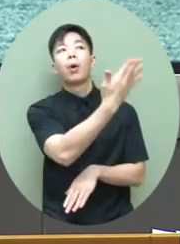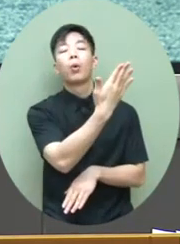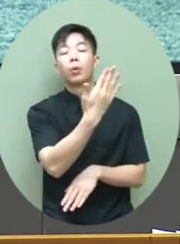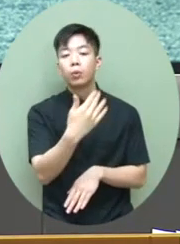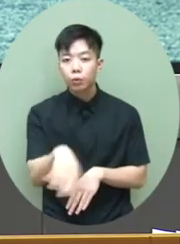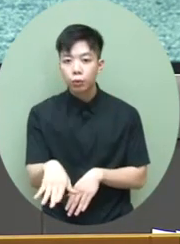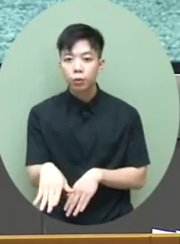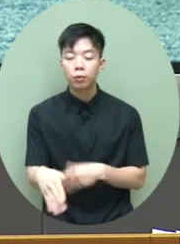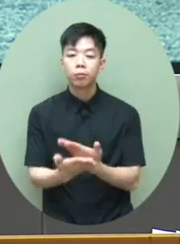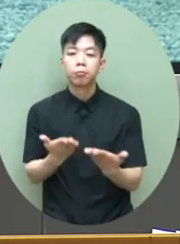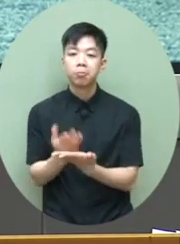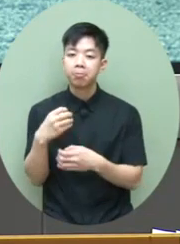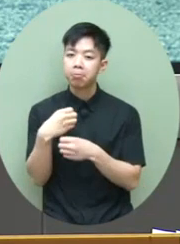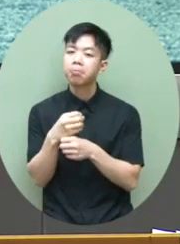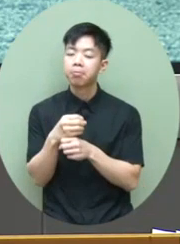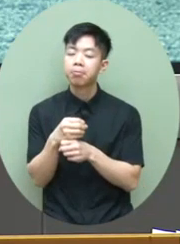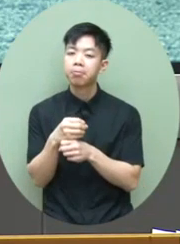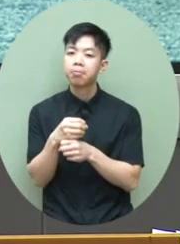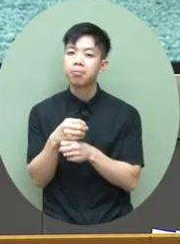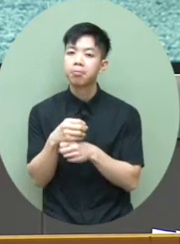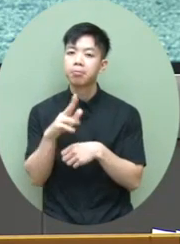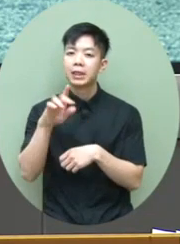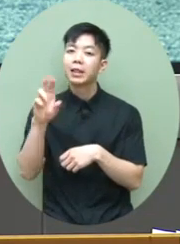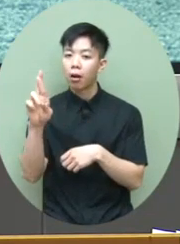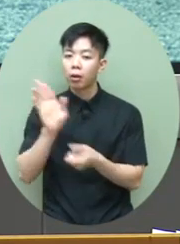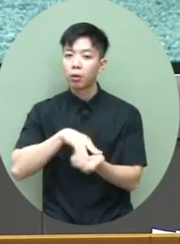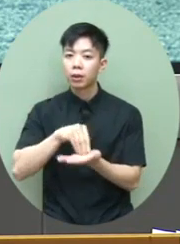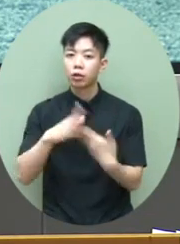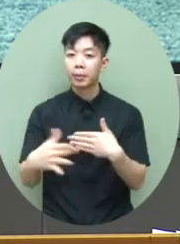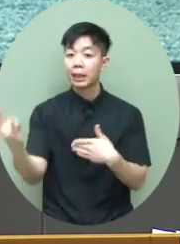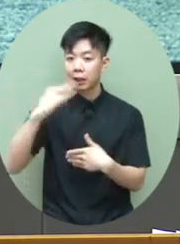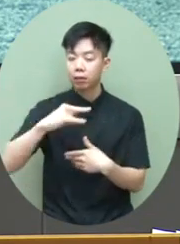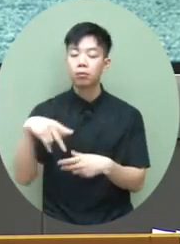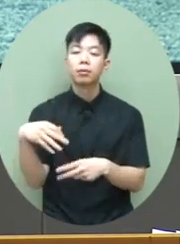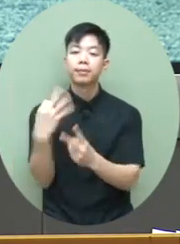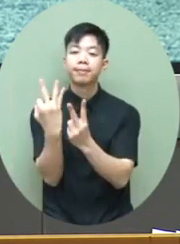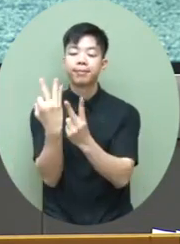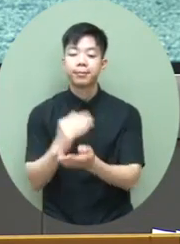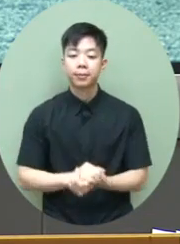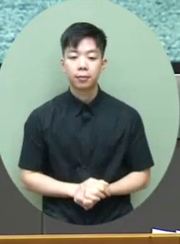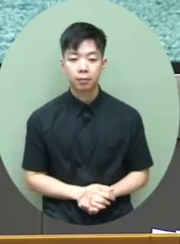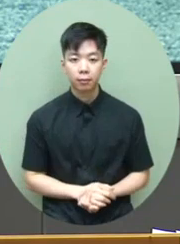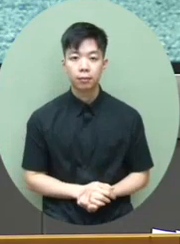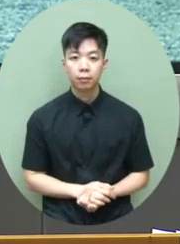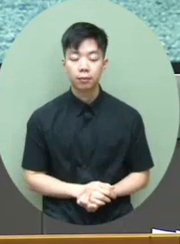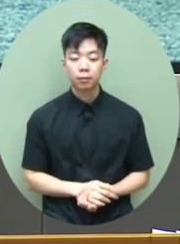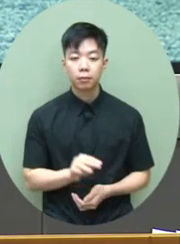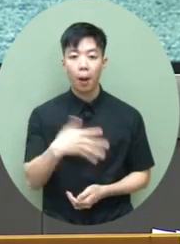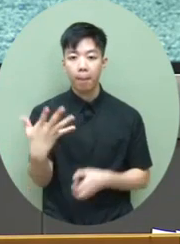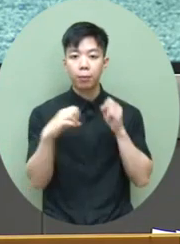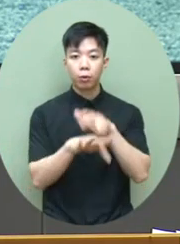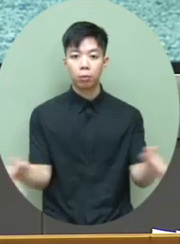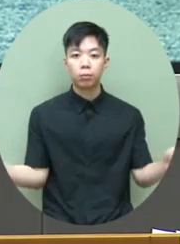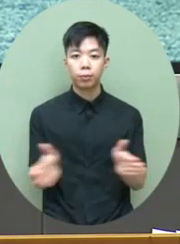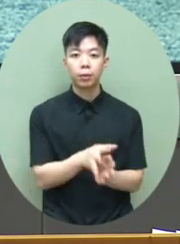性，而昨日经核酸检测阳性的个案呢有23宗。咁而家累积的个案在第五波